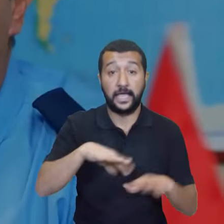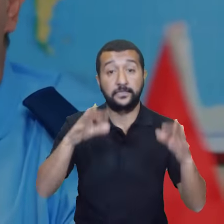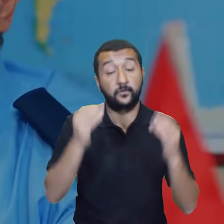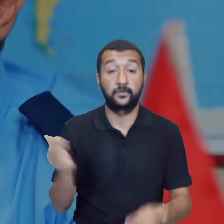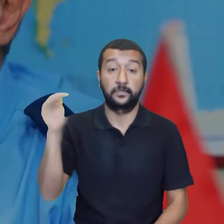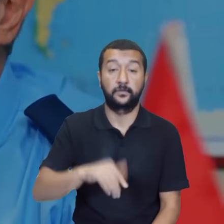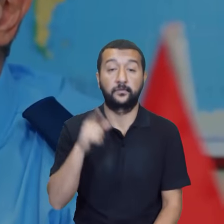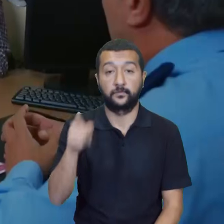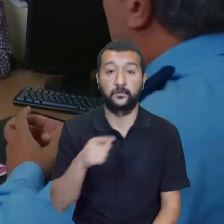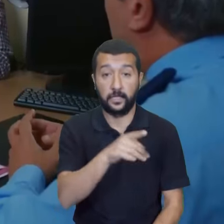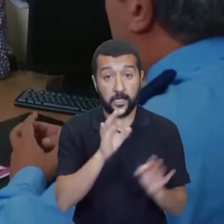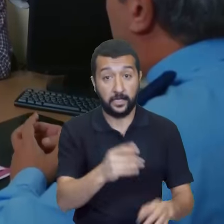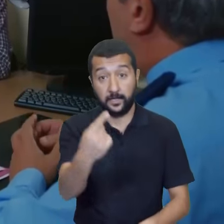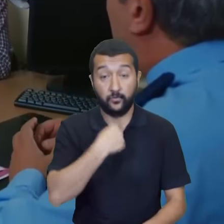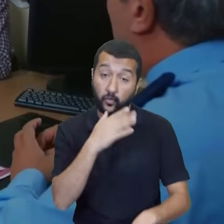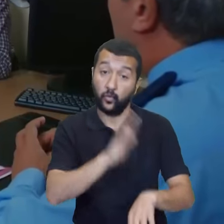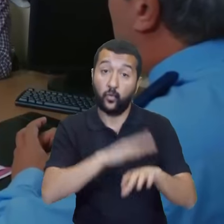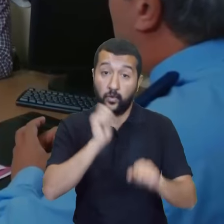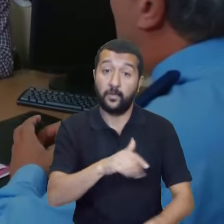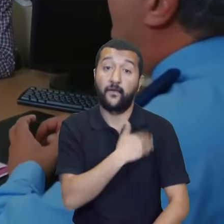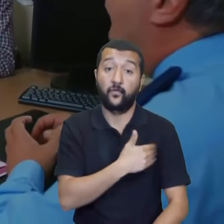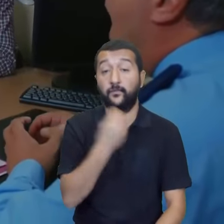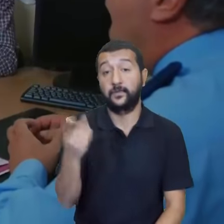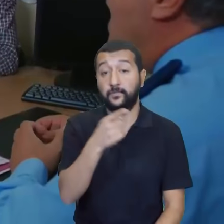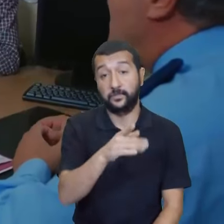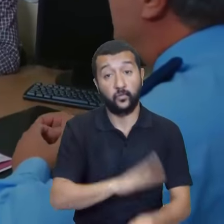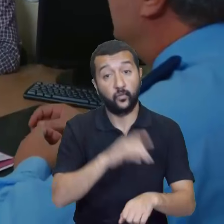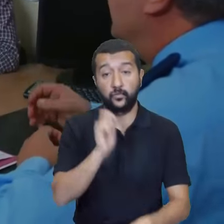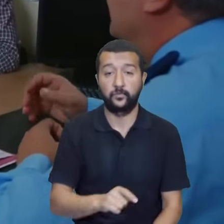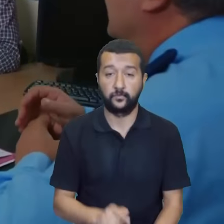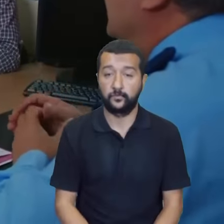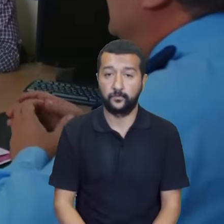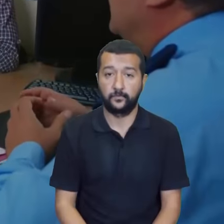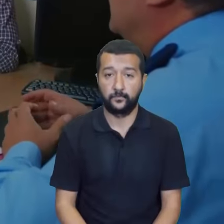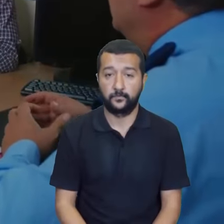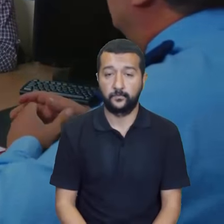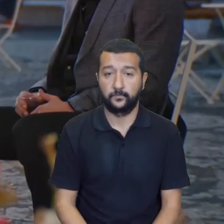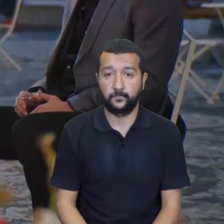hazırda bulunur hiç olmazsa. Hele bir dokun, hele bir dokun, avukatıma veririm seni. Hele bir dokun.